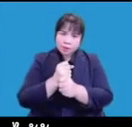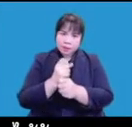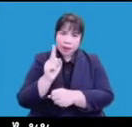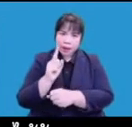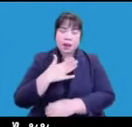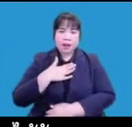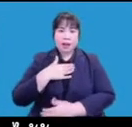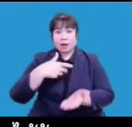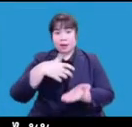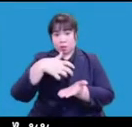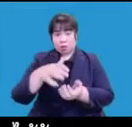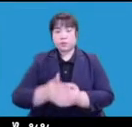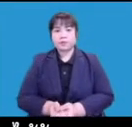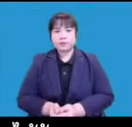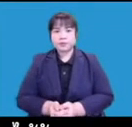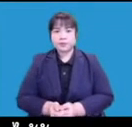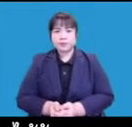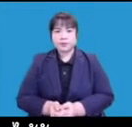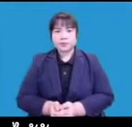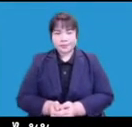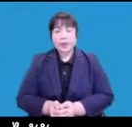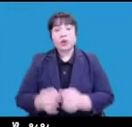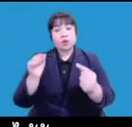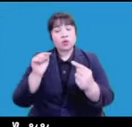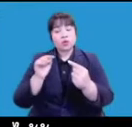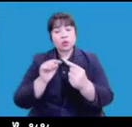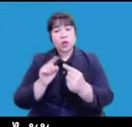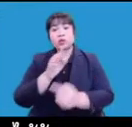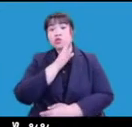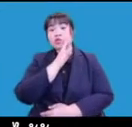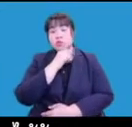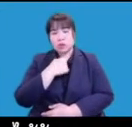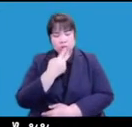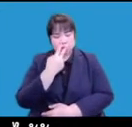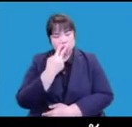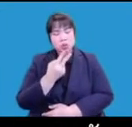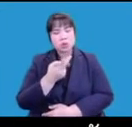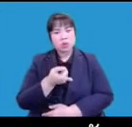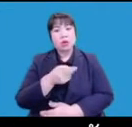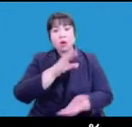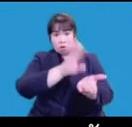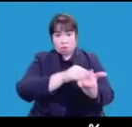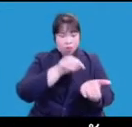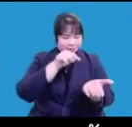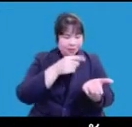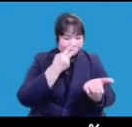ดลองมาผมขออนุญาตไม่แตะตรงนี้นะครับแต่จะบอกว่าตรงนี้คือข้อสำคัญมากพอเราลงพื้นที่จริงเห็น